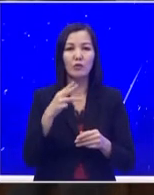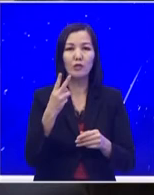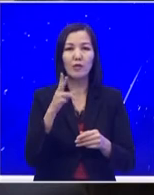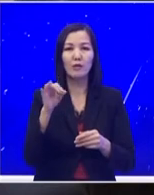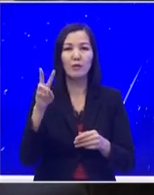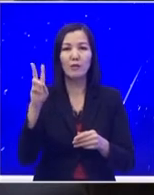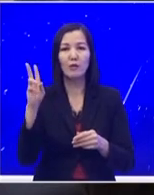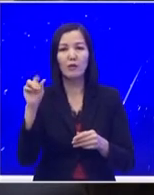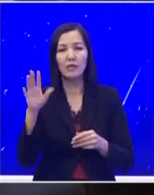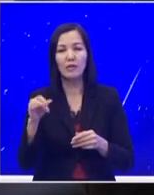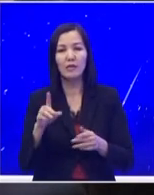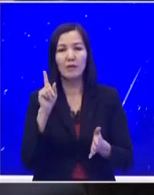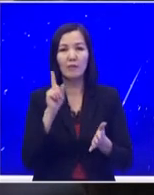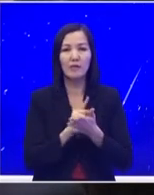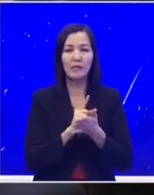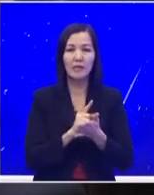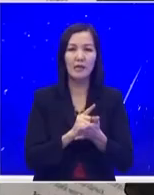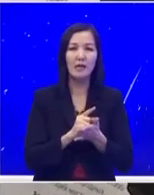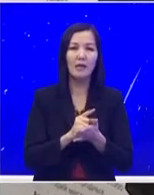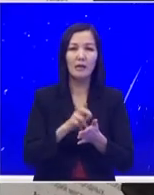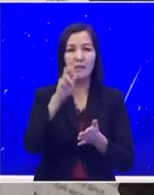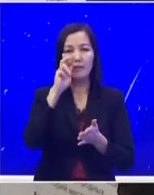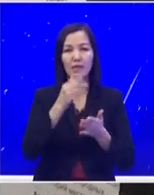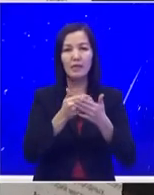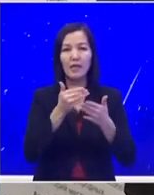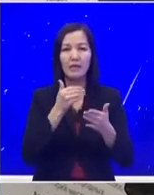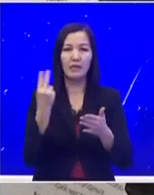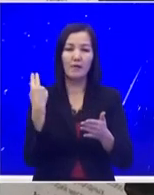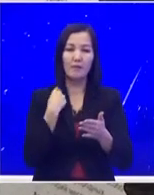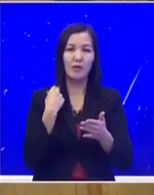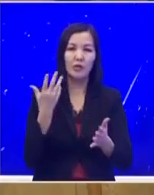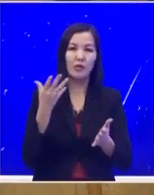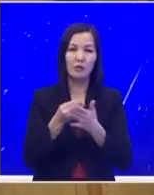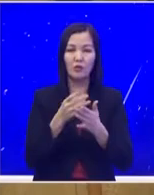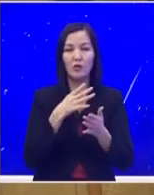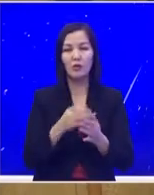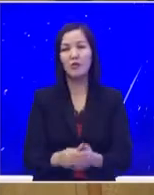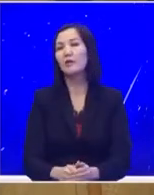олар 532 миллион теңгеден аса міндетті мемлекет алдындағы берешегін төлеген.